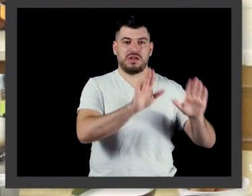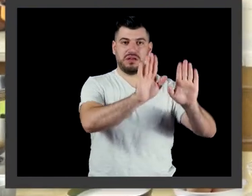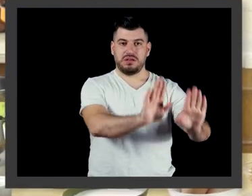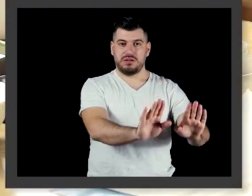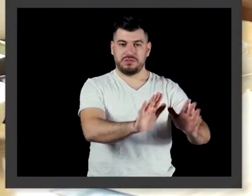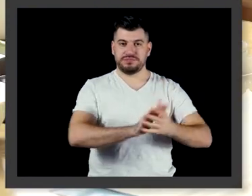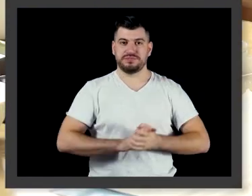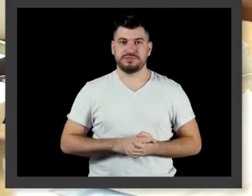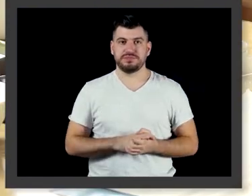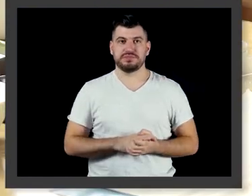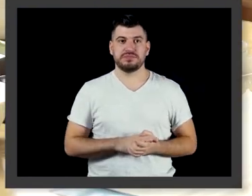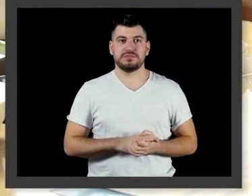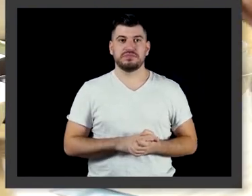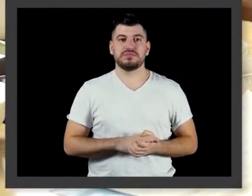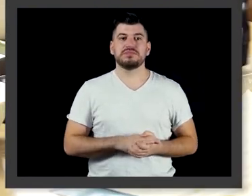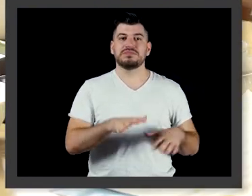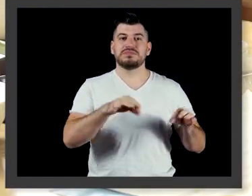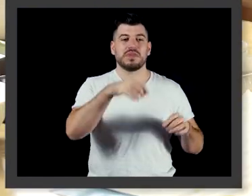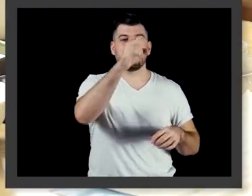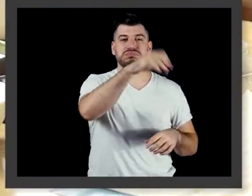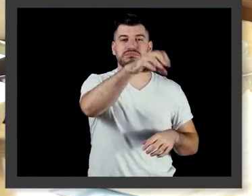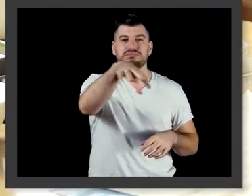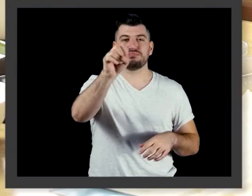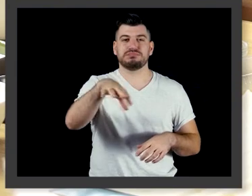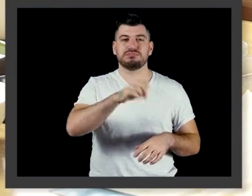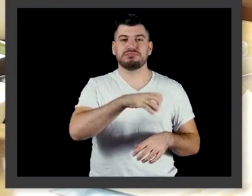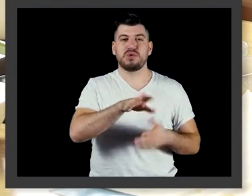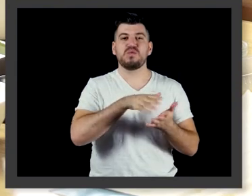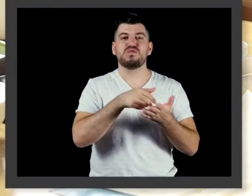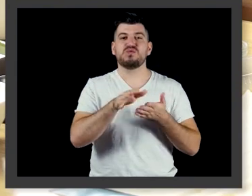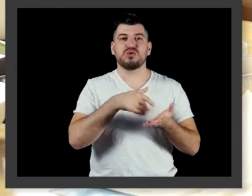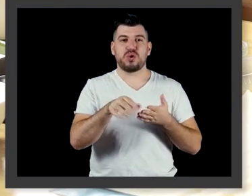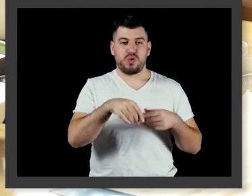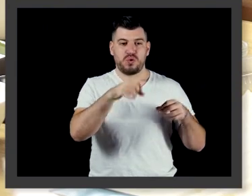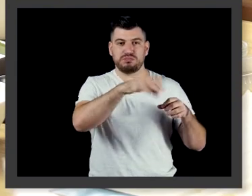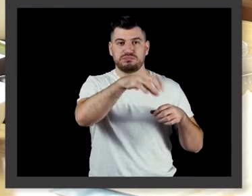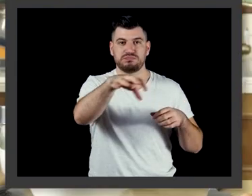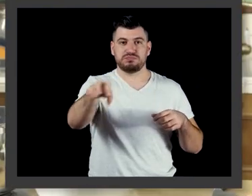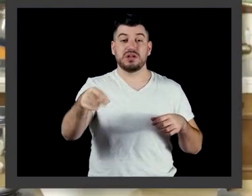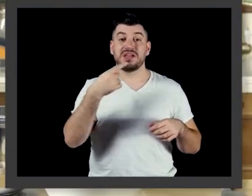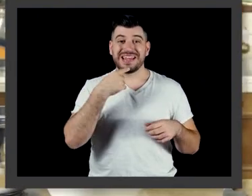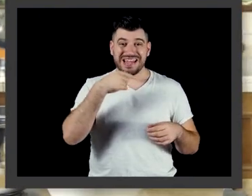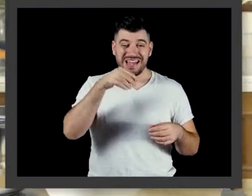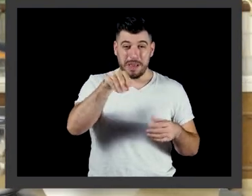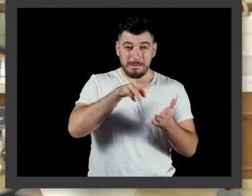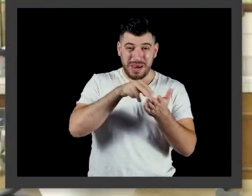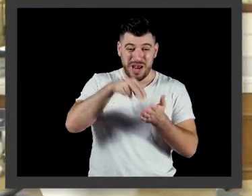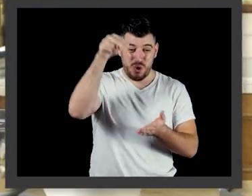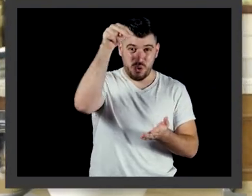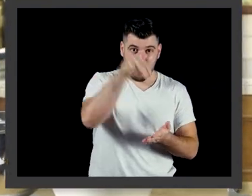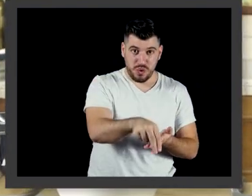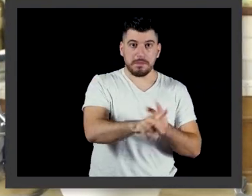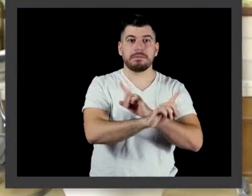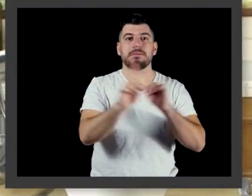Θα αρχίζω να πασπαλίζω βούτυρο από πάνω, στο κάθε φύλλο. Δεν ακουμπάω με το πινέλο, γιατί άμα ακουμπήσω το πινέλο πάνω στο φύλλο μου,